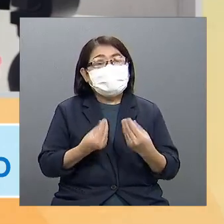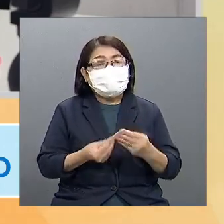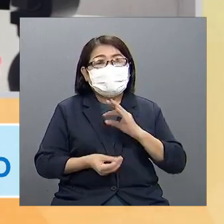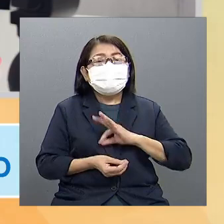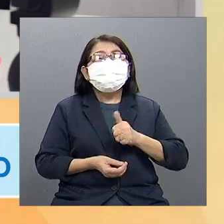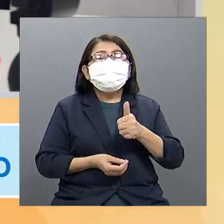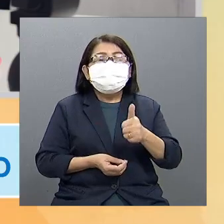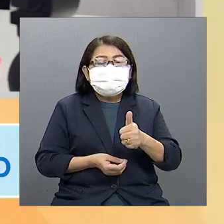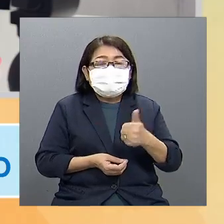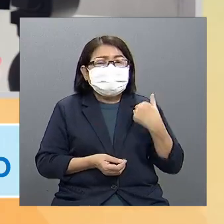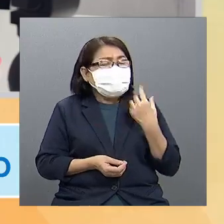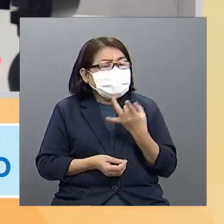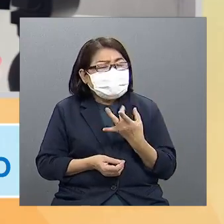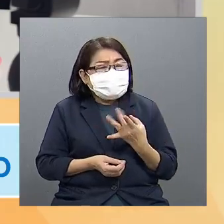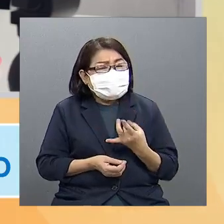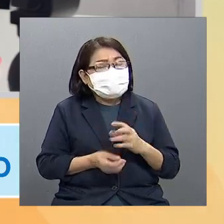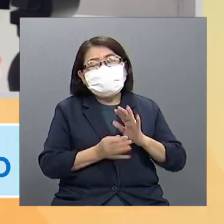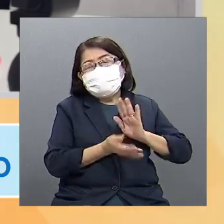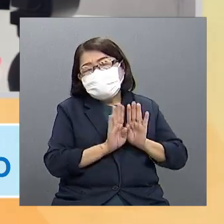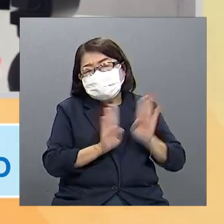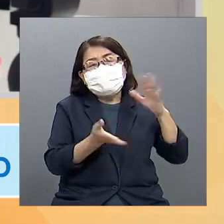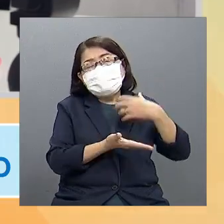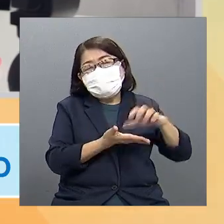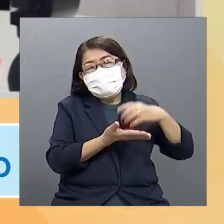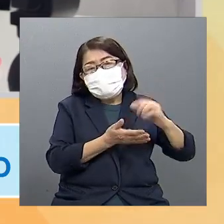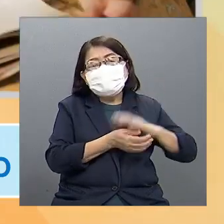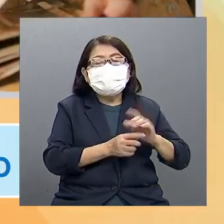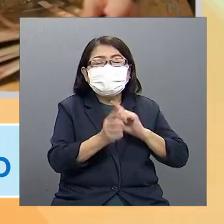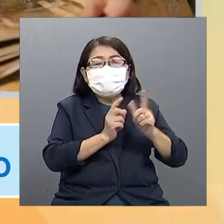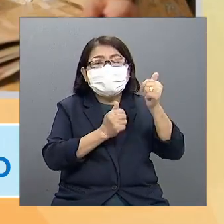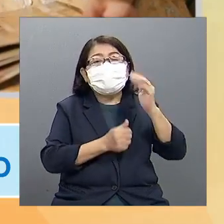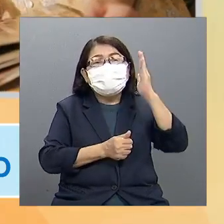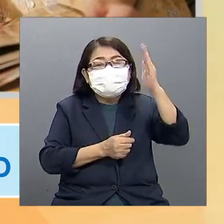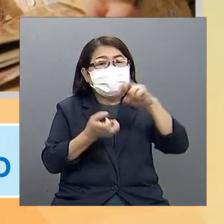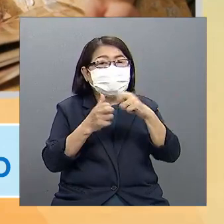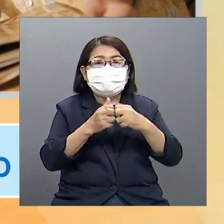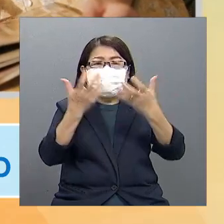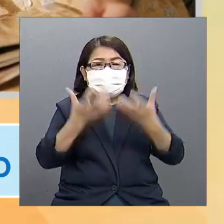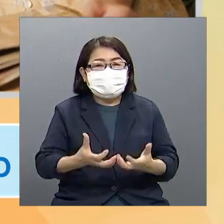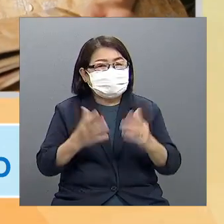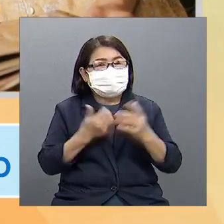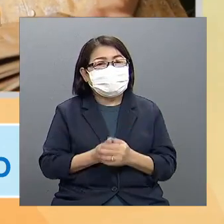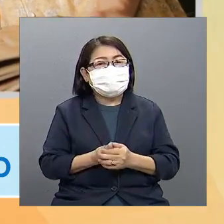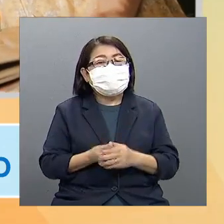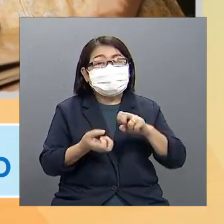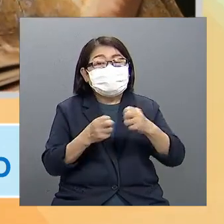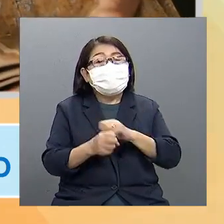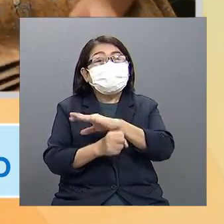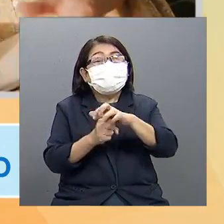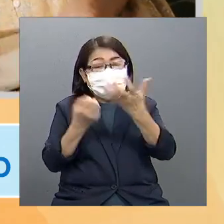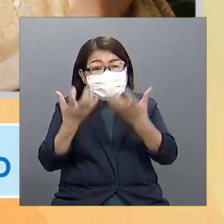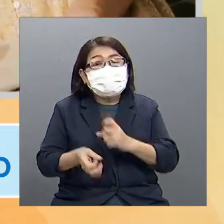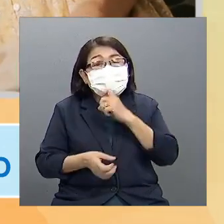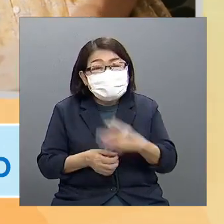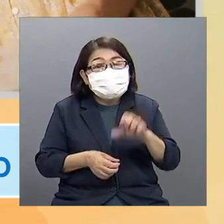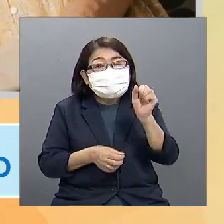ใจก็จะทำให้เราคลี่คลายก็ยังสามารถผ่านสถานการณ์โควิดอันนี้ไปได้อีกแป๊บเดียวแล้วค ่ะ